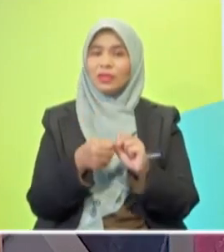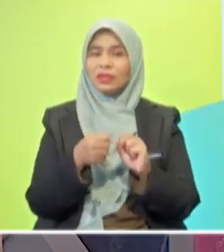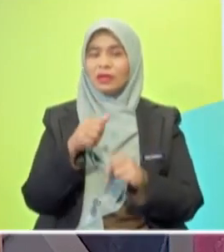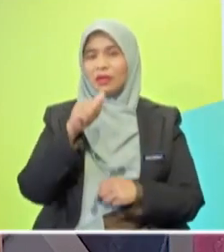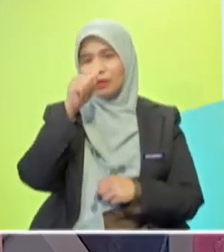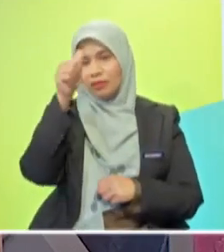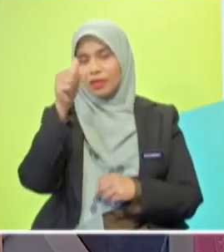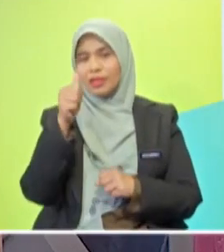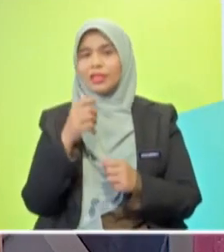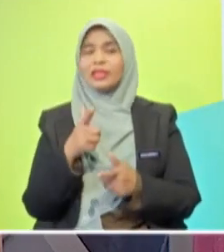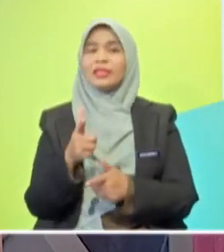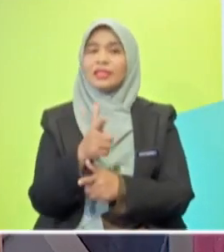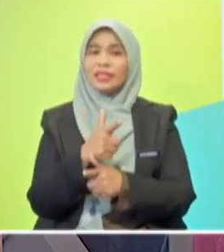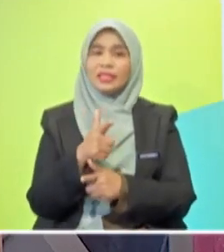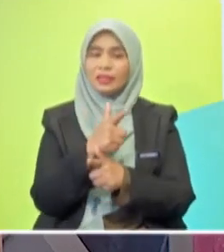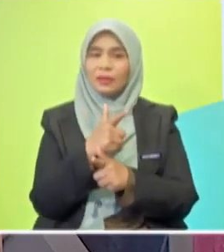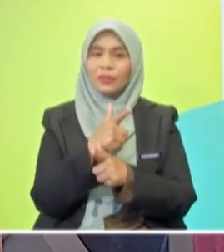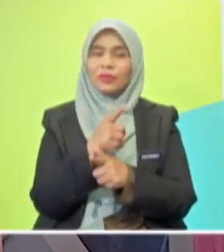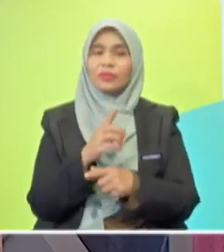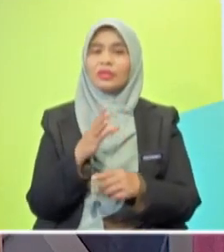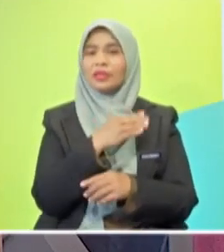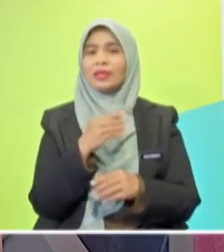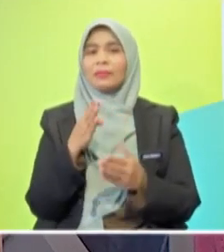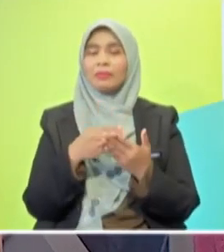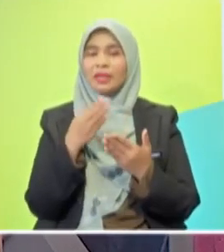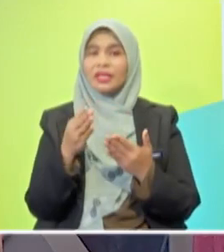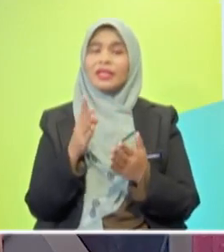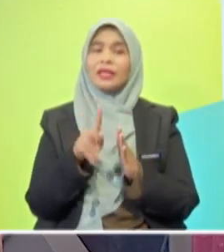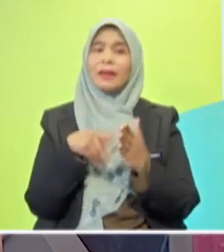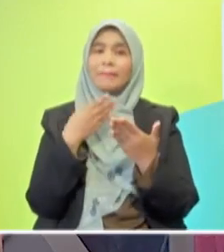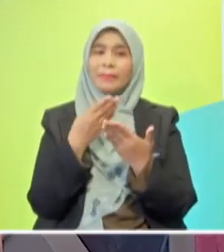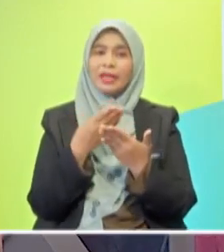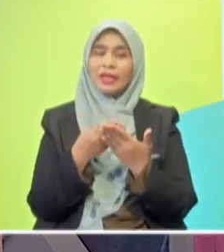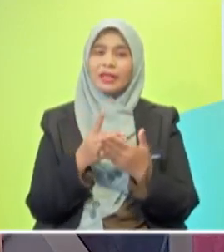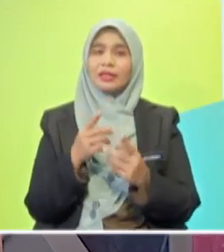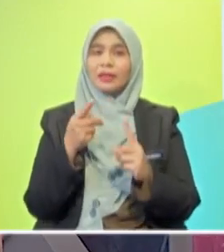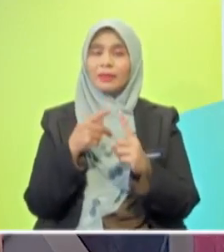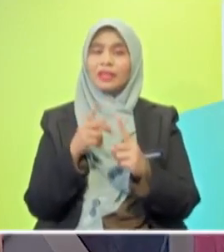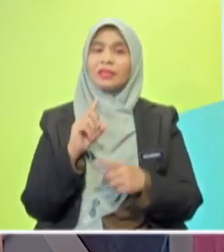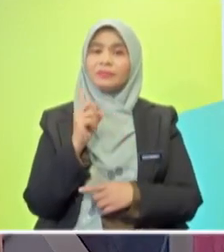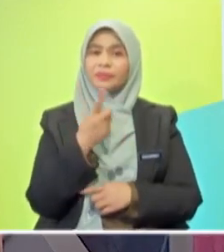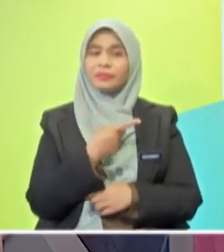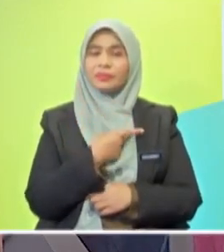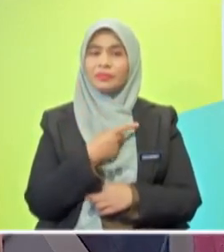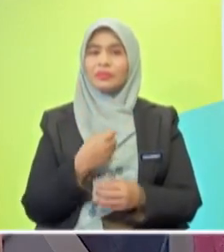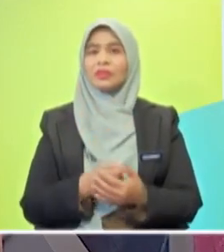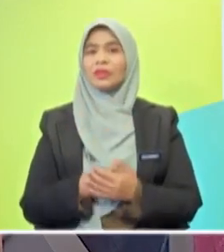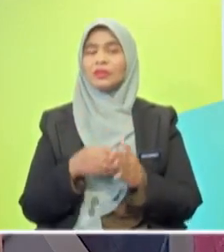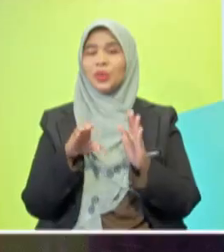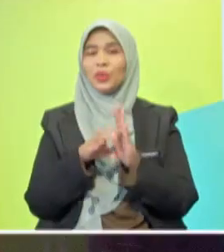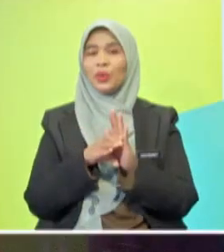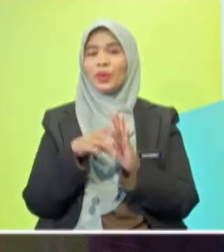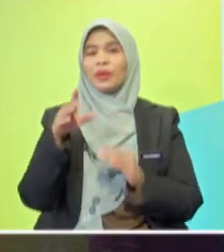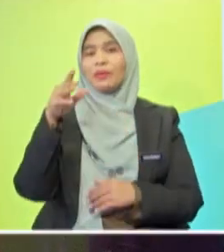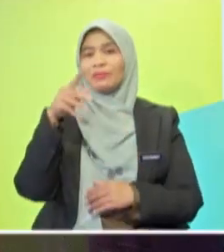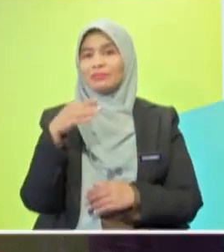supaya Allah menjaga, memberi kebaikan dengan asbab, dengan sebab kita memakai pakaian ini. Contoh Pak Mat dengan sebab dia